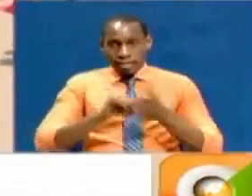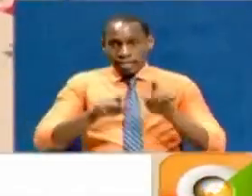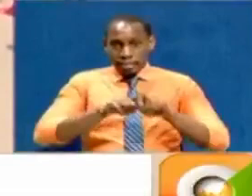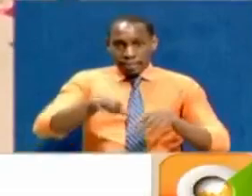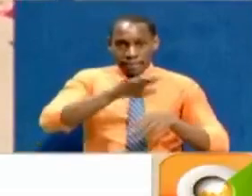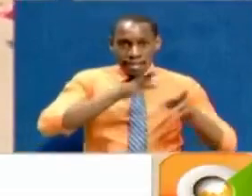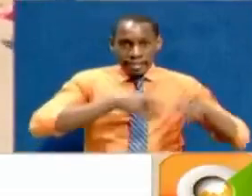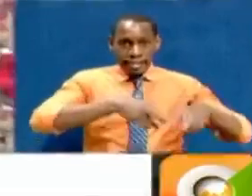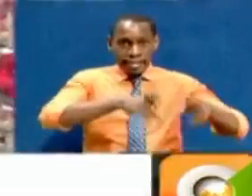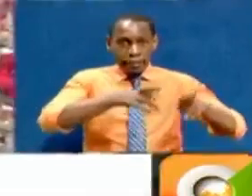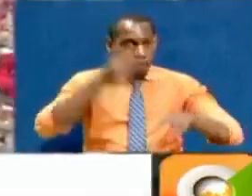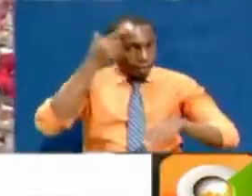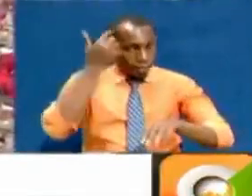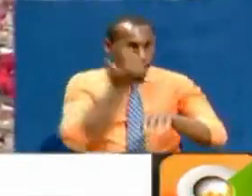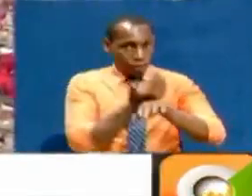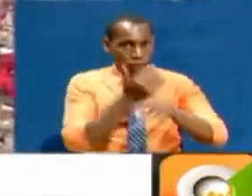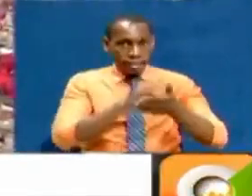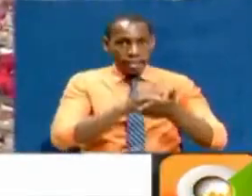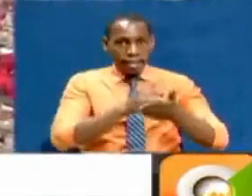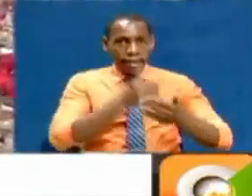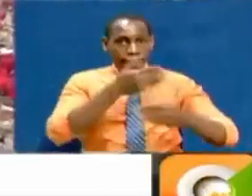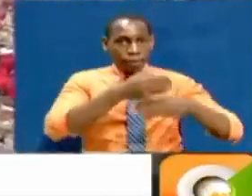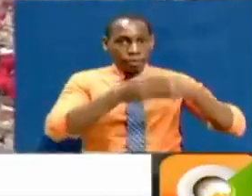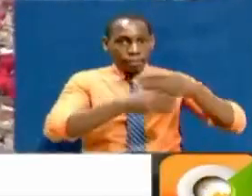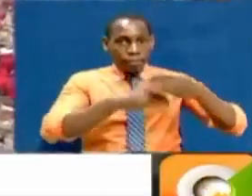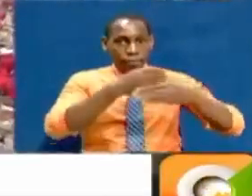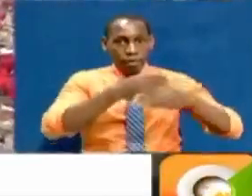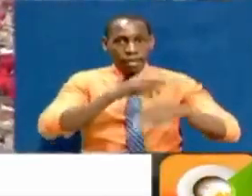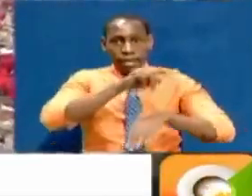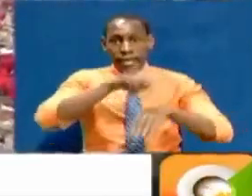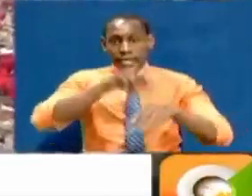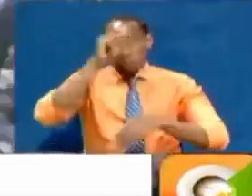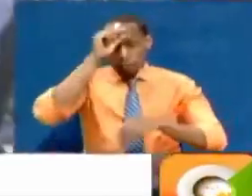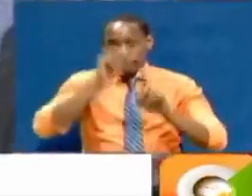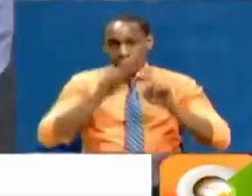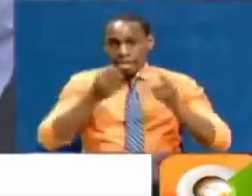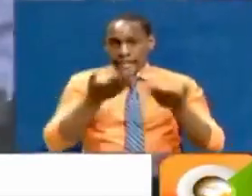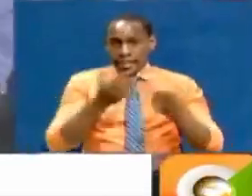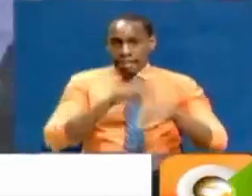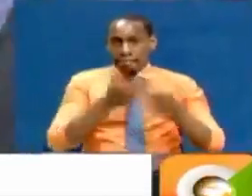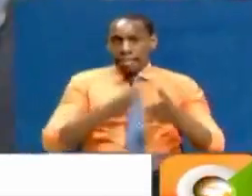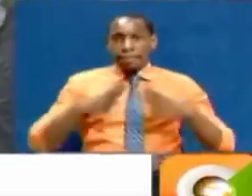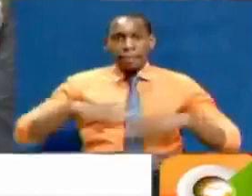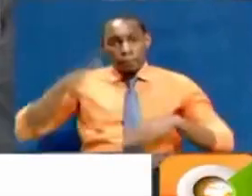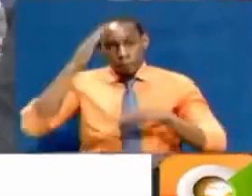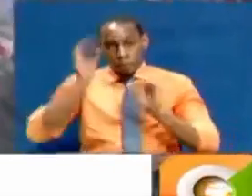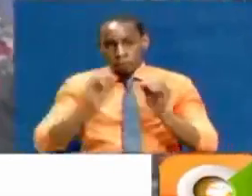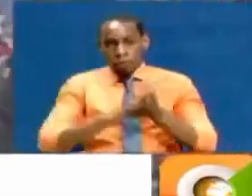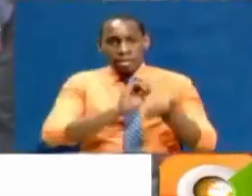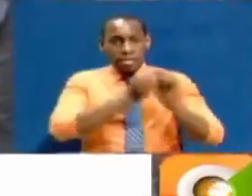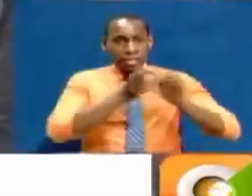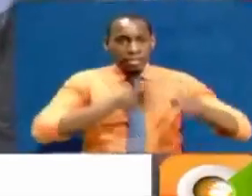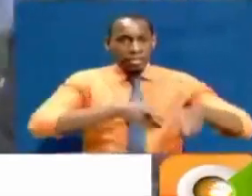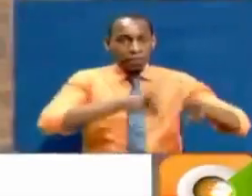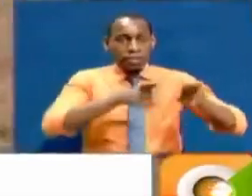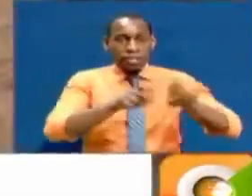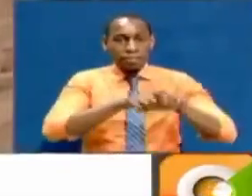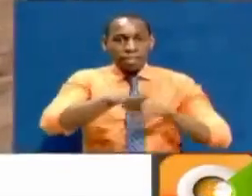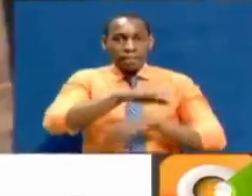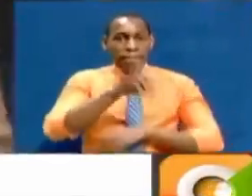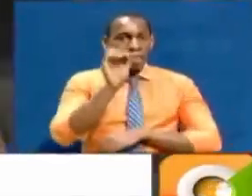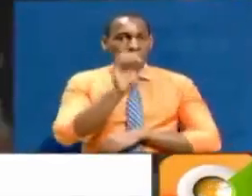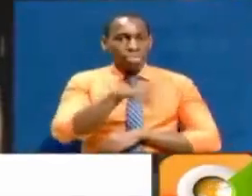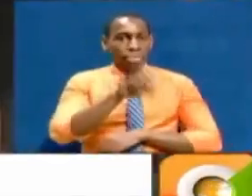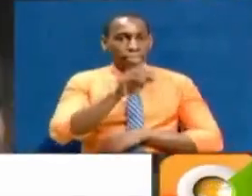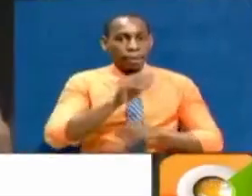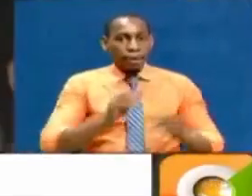hii ni barabara ya lami iliyotengenezwa na serikali kuu, lakini sasa watu wasiojulikana wamegeuza barabara na kuwa jaa